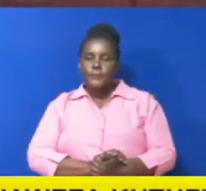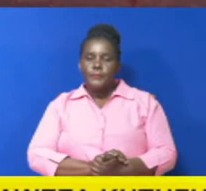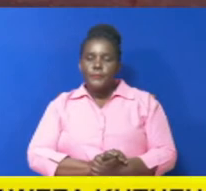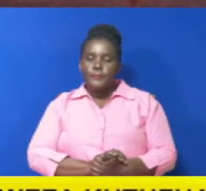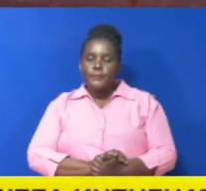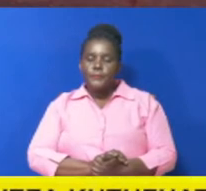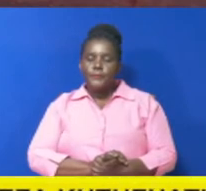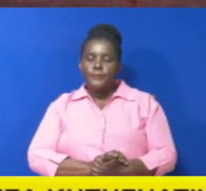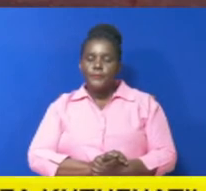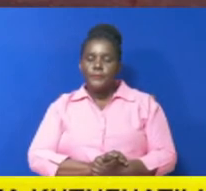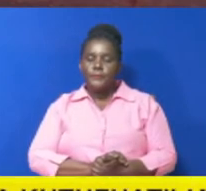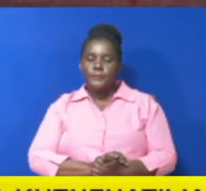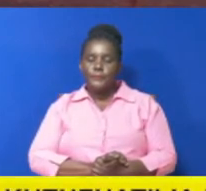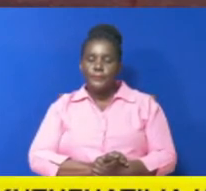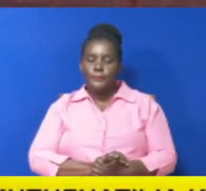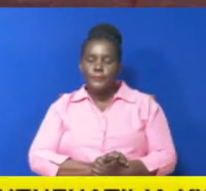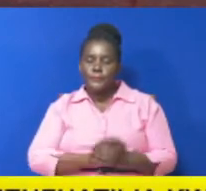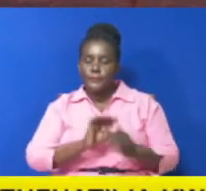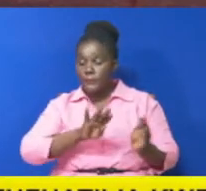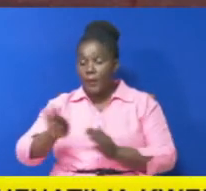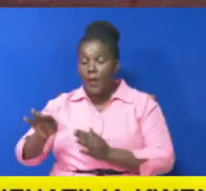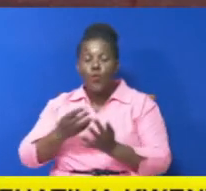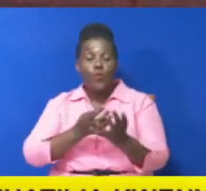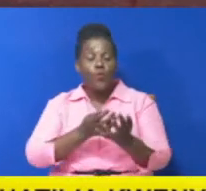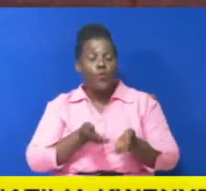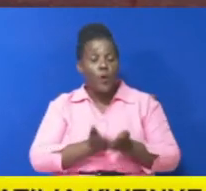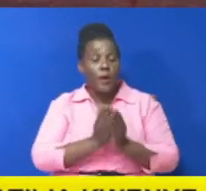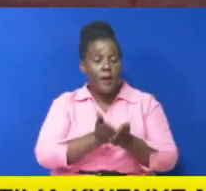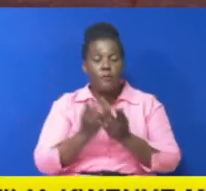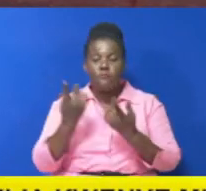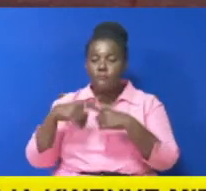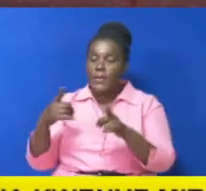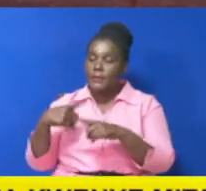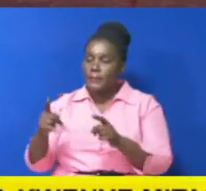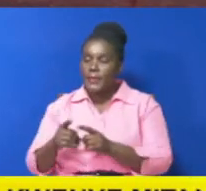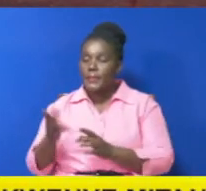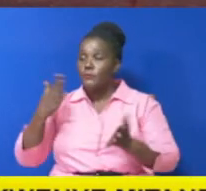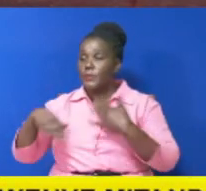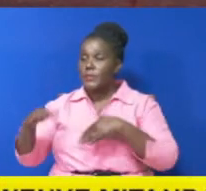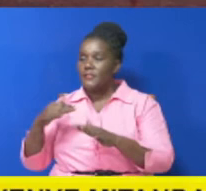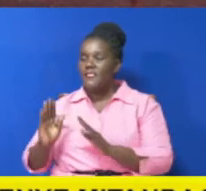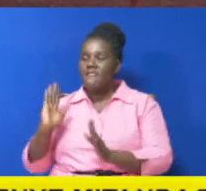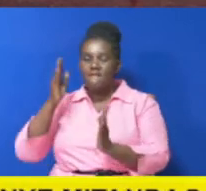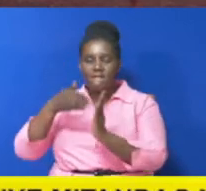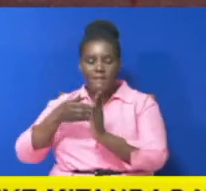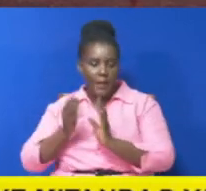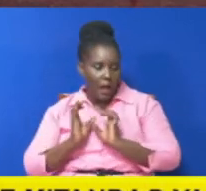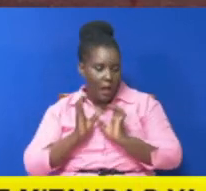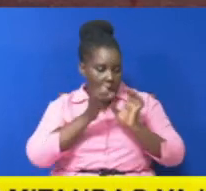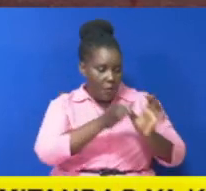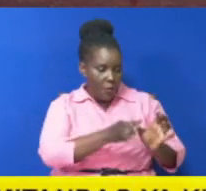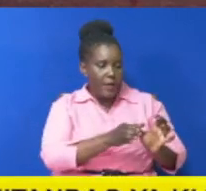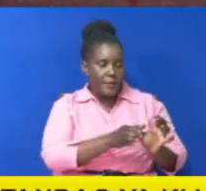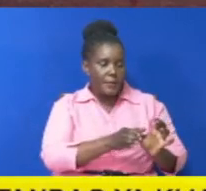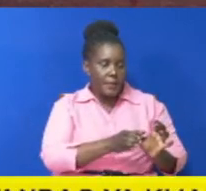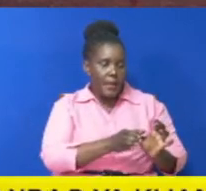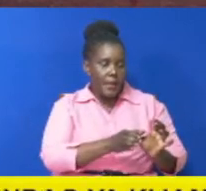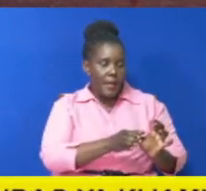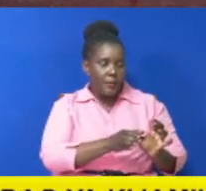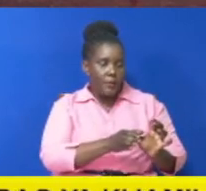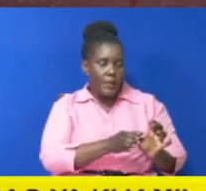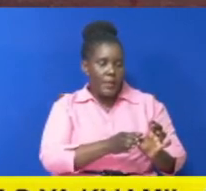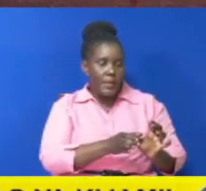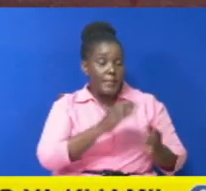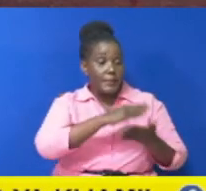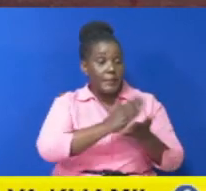Wito umetolewa kwa wadau mbalimbali ndani na nje ya nchi kuwekeza katika sekta ya misitu hapa nchini, kwa kuwa Tanzania imejaliwa kuwa na utajiri